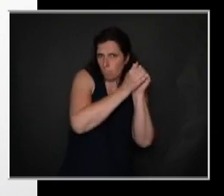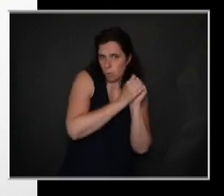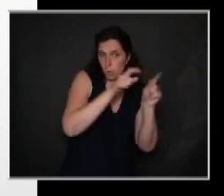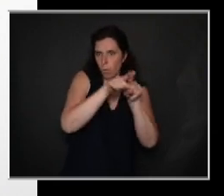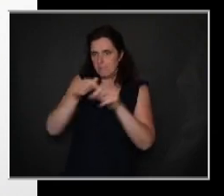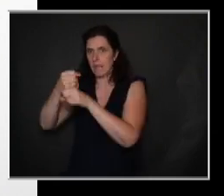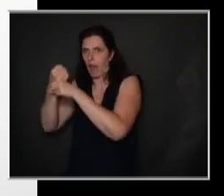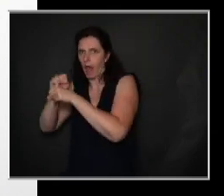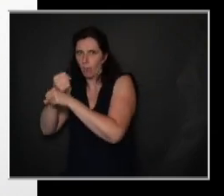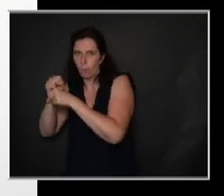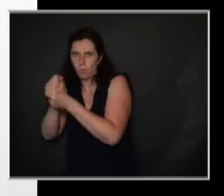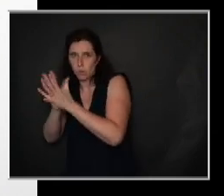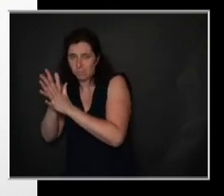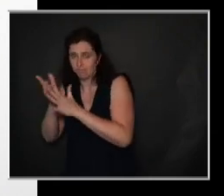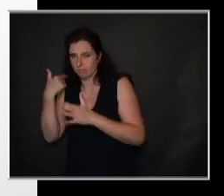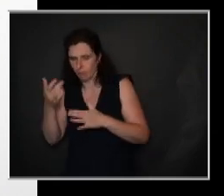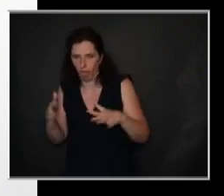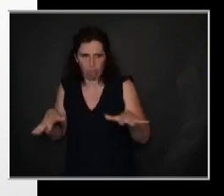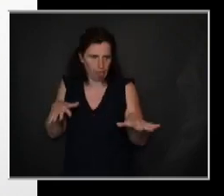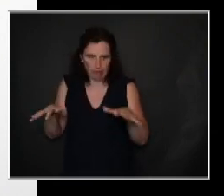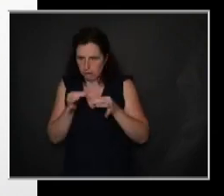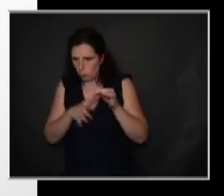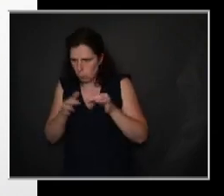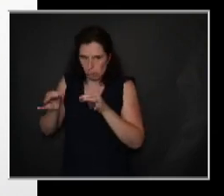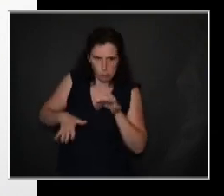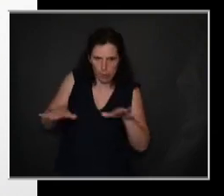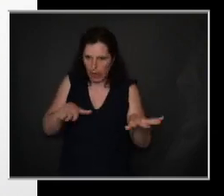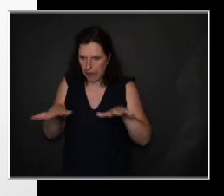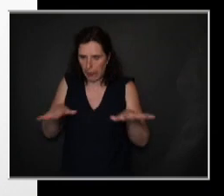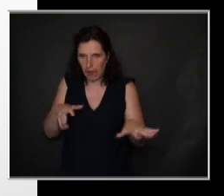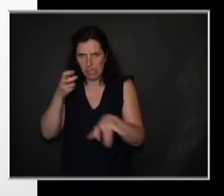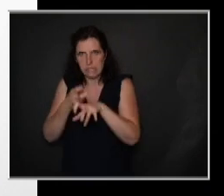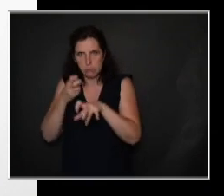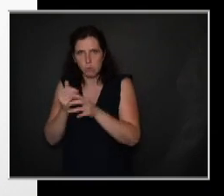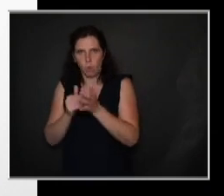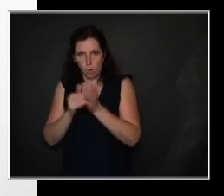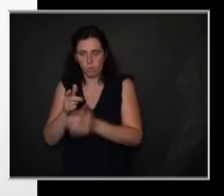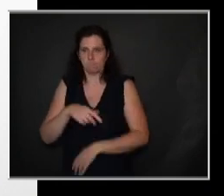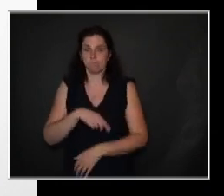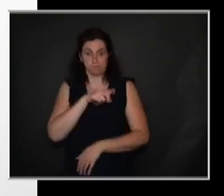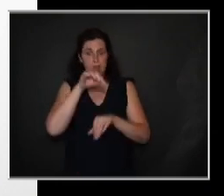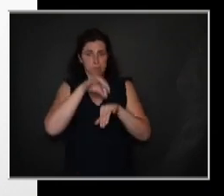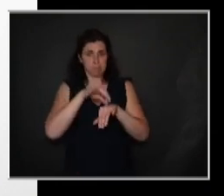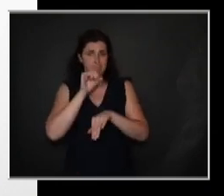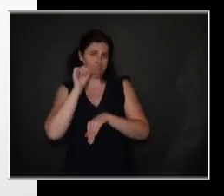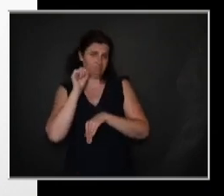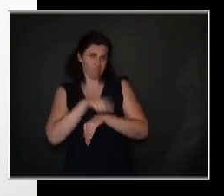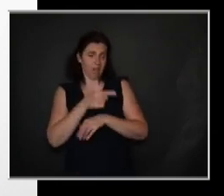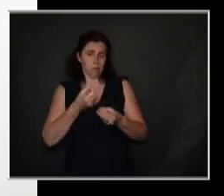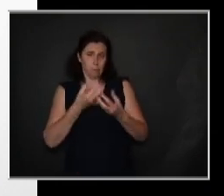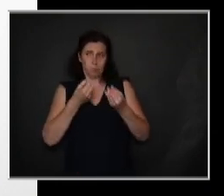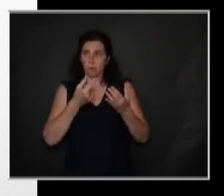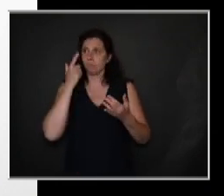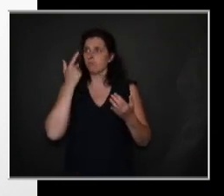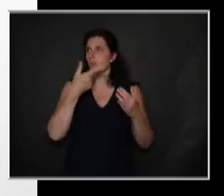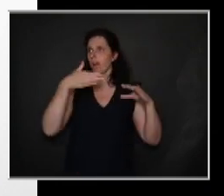l'arthrose, hein, où on patine un petit peu dans les solutions proposées à nos patients. Alors la lombalgie commune est très fréquente, puisqu'on voit sur ce graphique, enfin